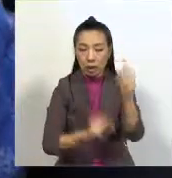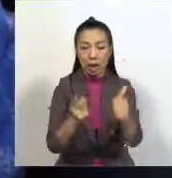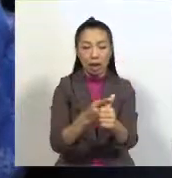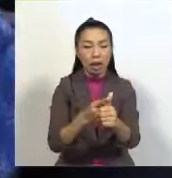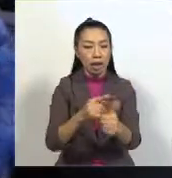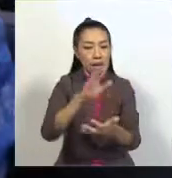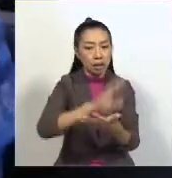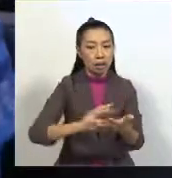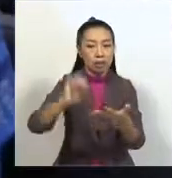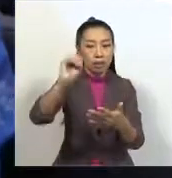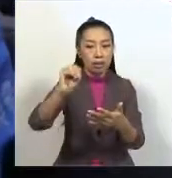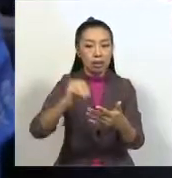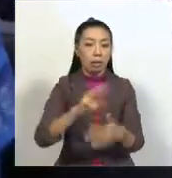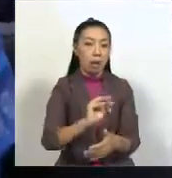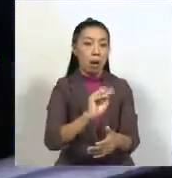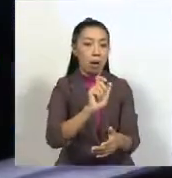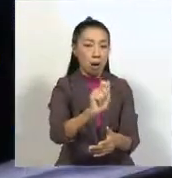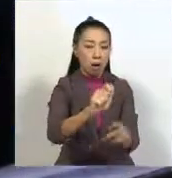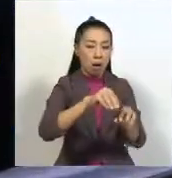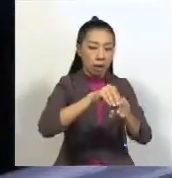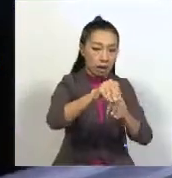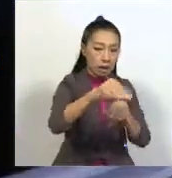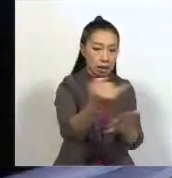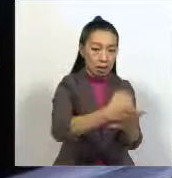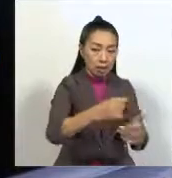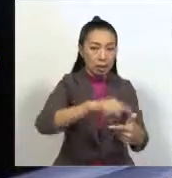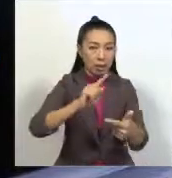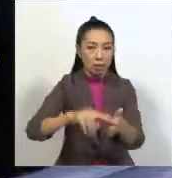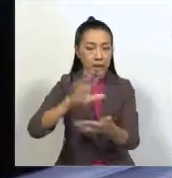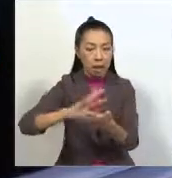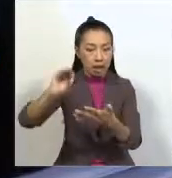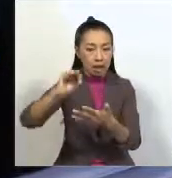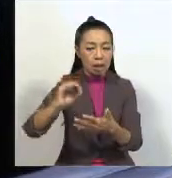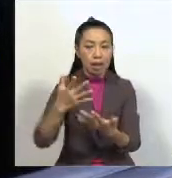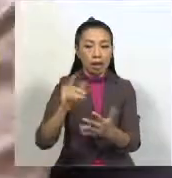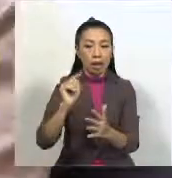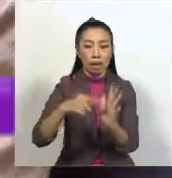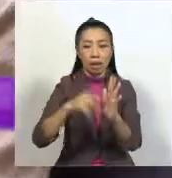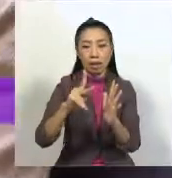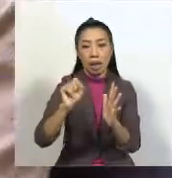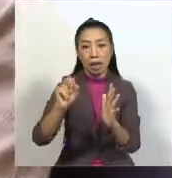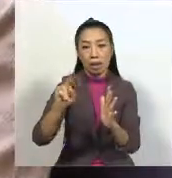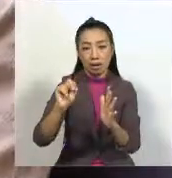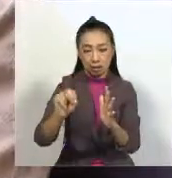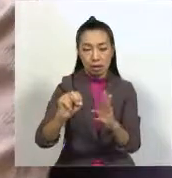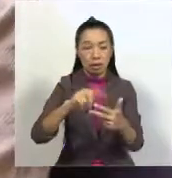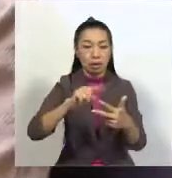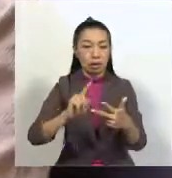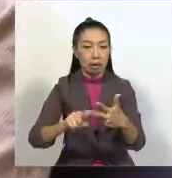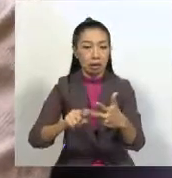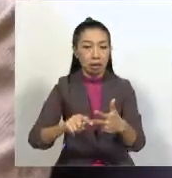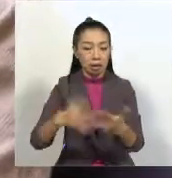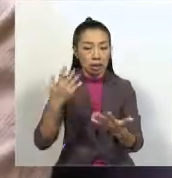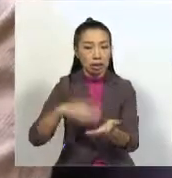ปศาสตร์มหาวิทยาลัยสงขลานครินทร์สถาบันทักษิณคดีศึกษามหาวิทยาลัยทักษิณและสำนักศิลปวัฒนธรร